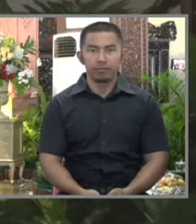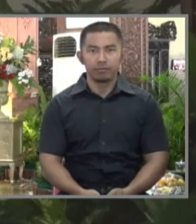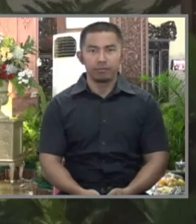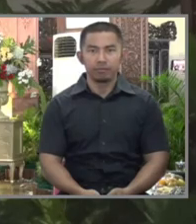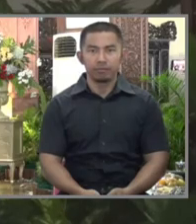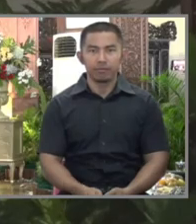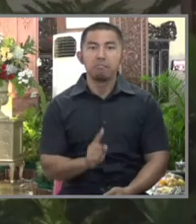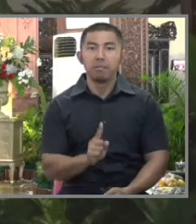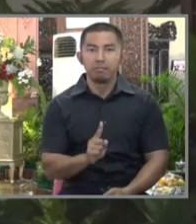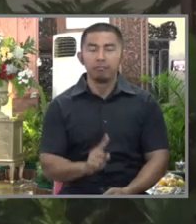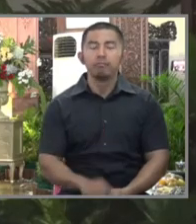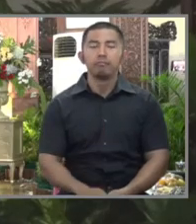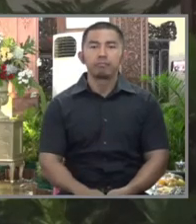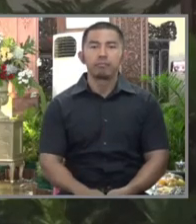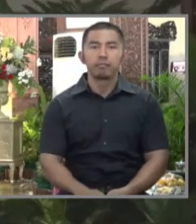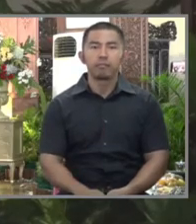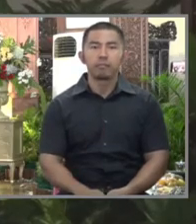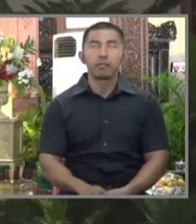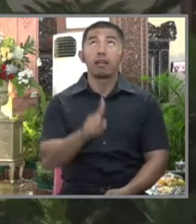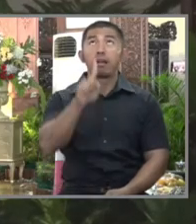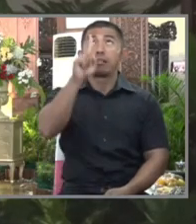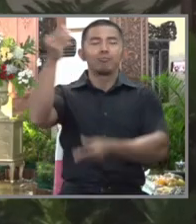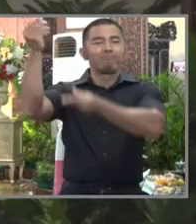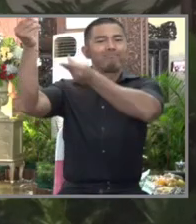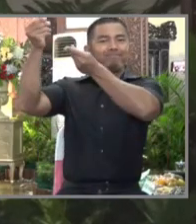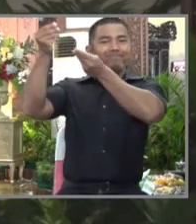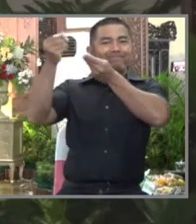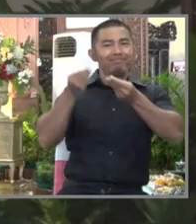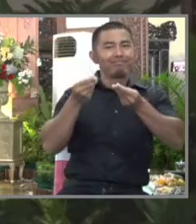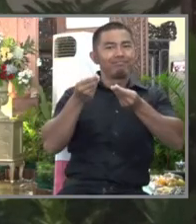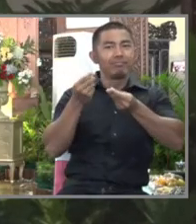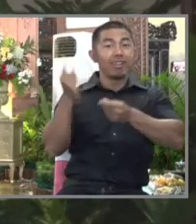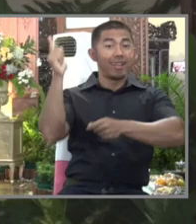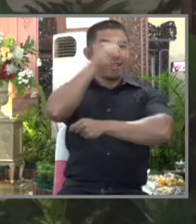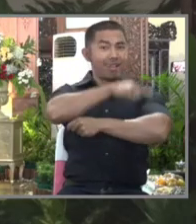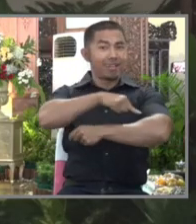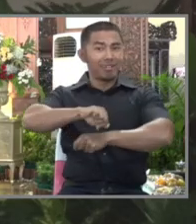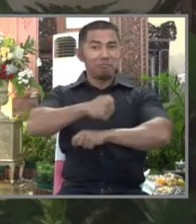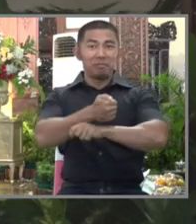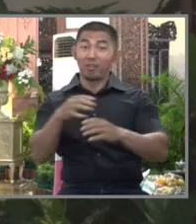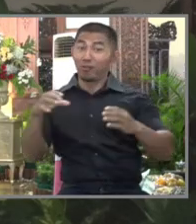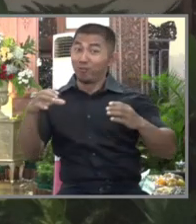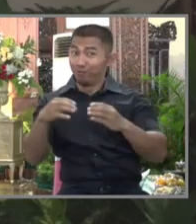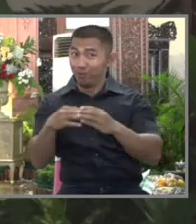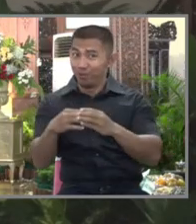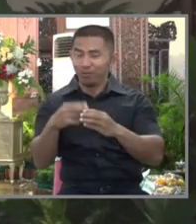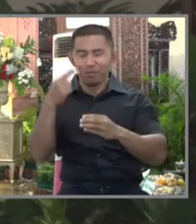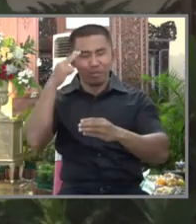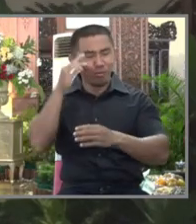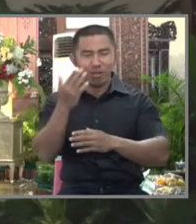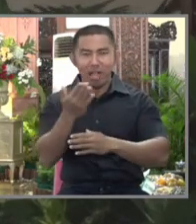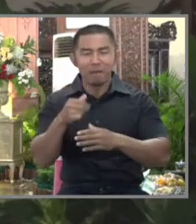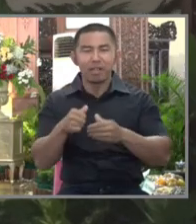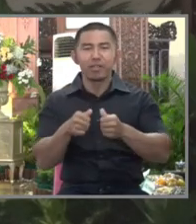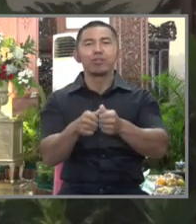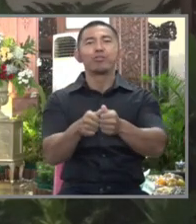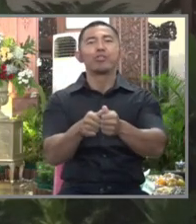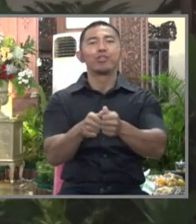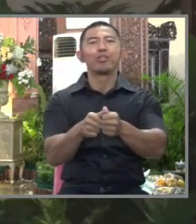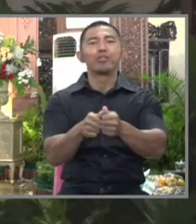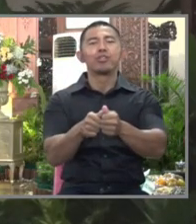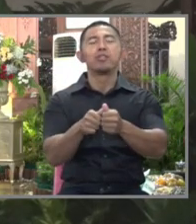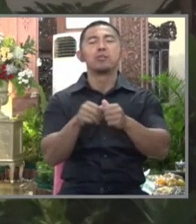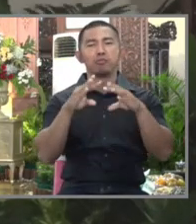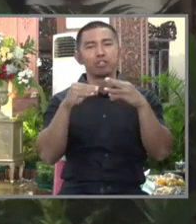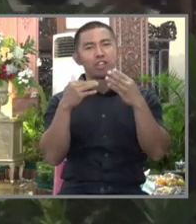atas limpahan rahmat dan hidayahnya, pada kali ini kita dapat berkumpul untuk mengikuti Musren Bangwil